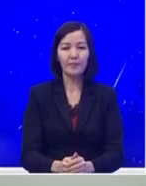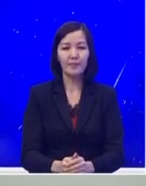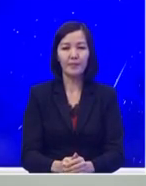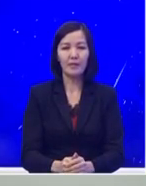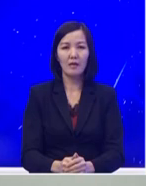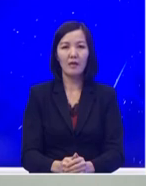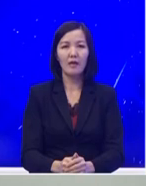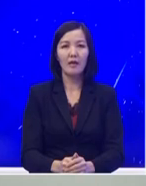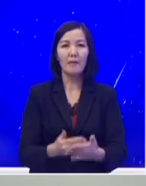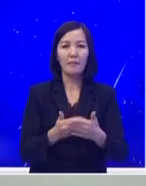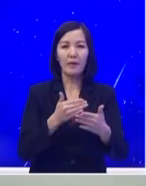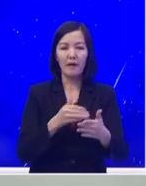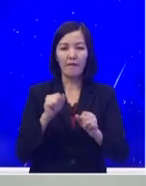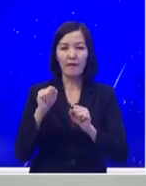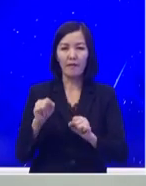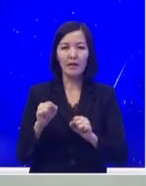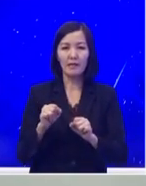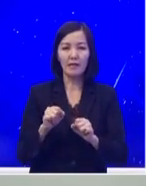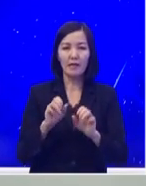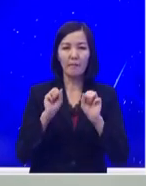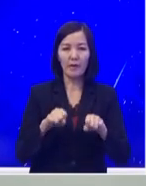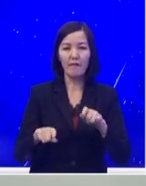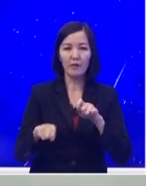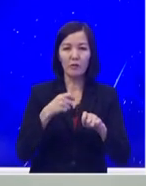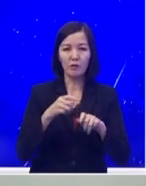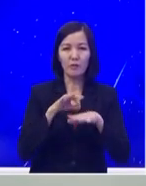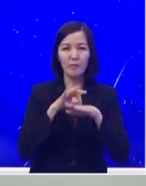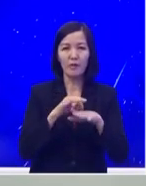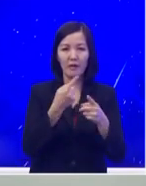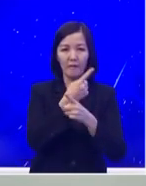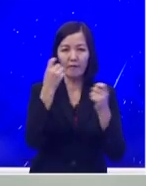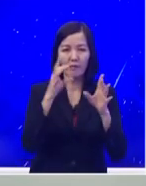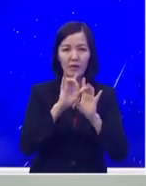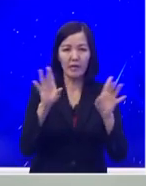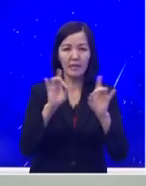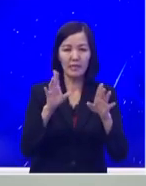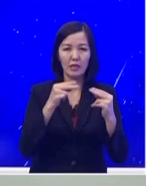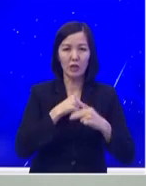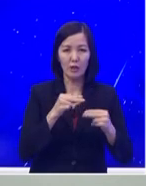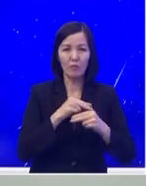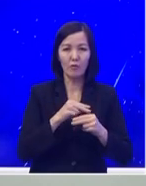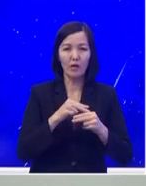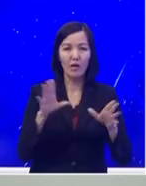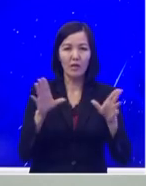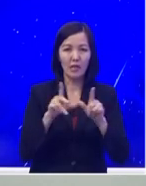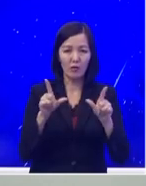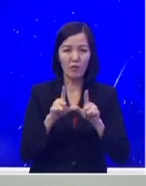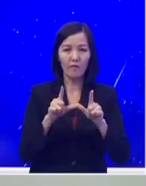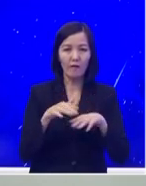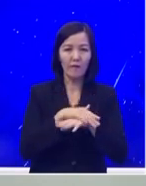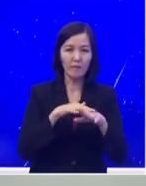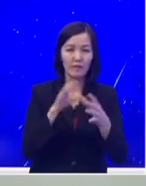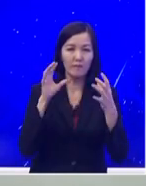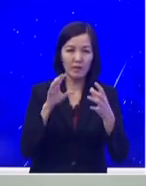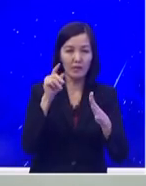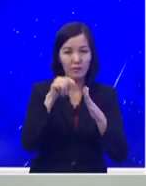В рамках профилактики правонарушений среди населения была проведена информационно-разъяснительная работа в торговых домах, общественном